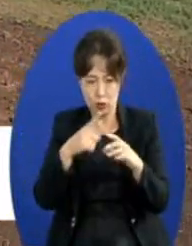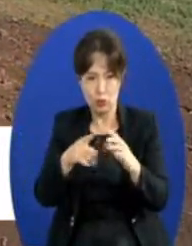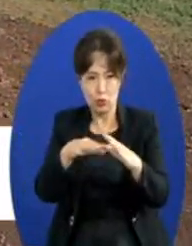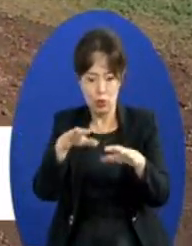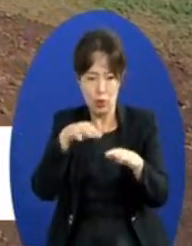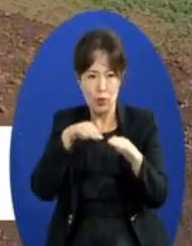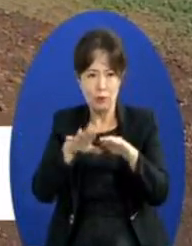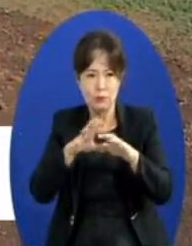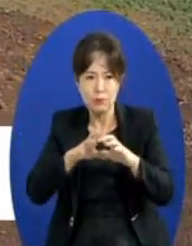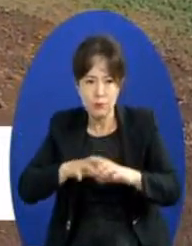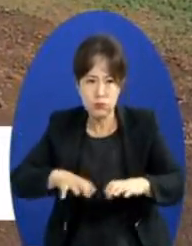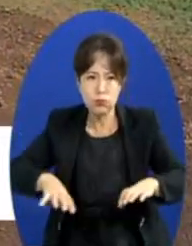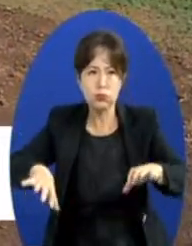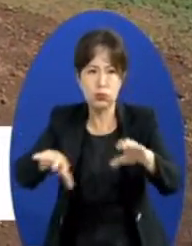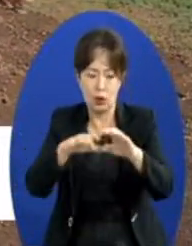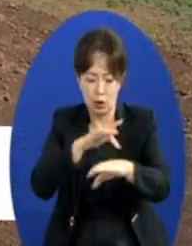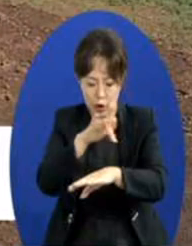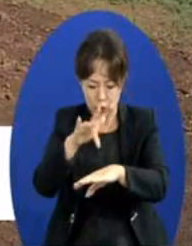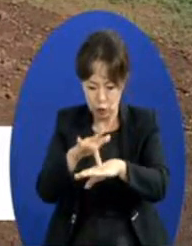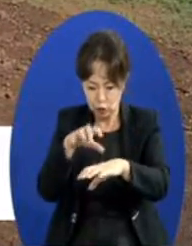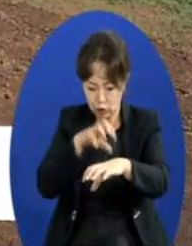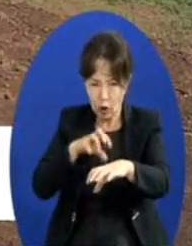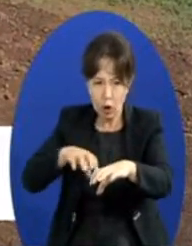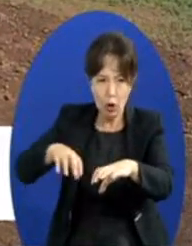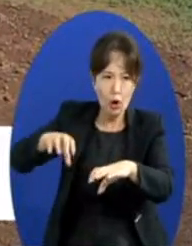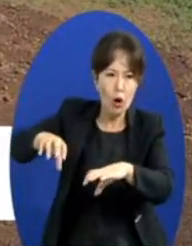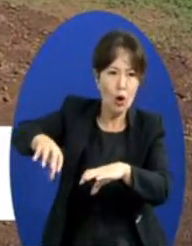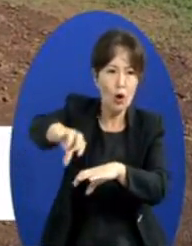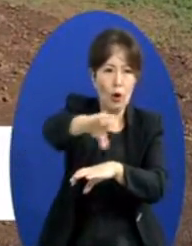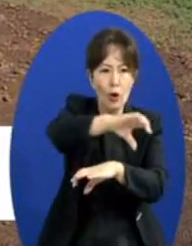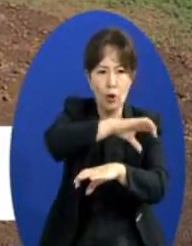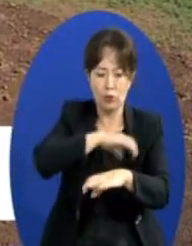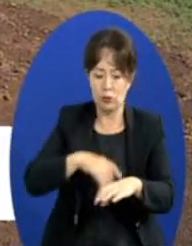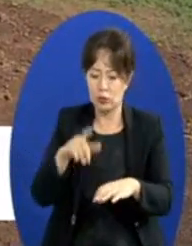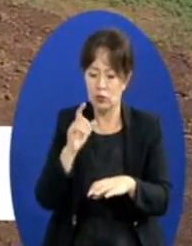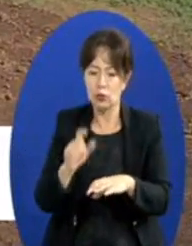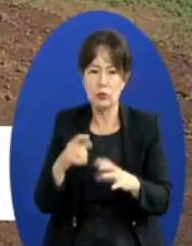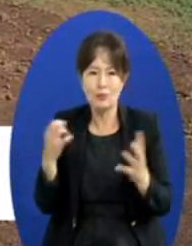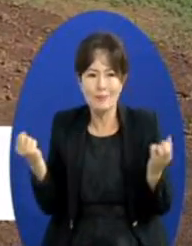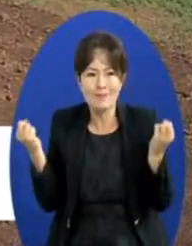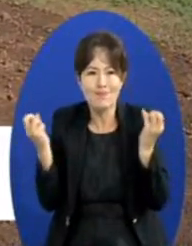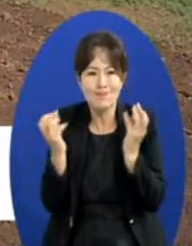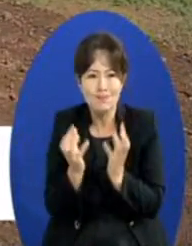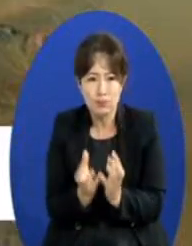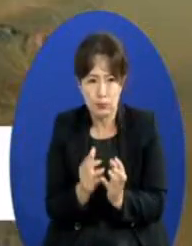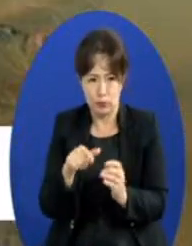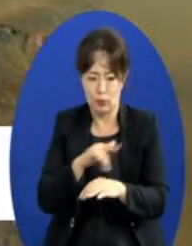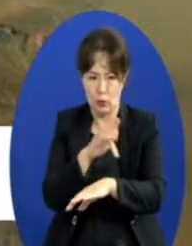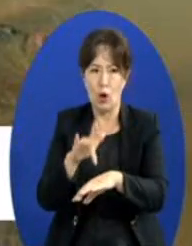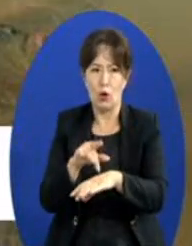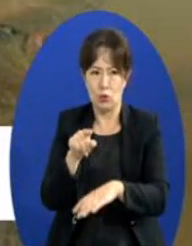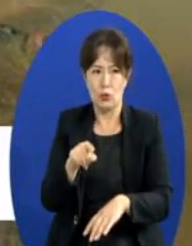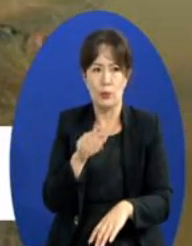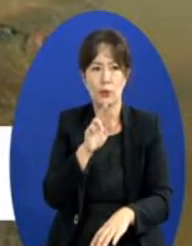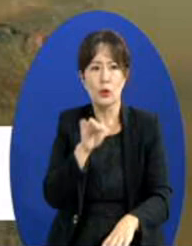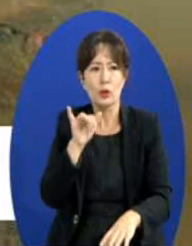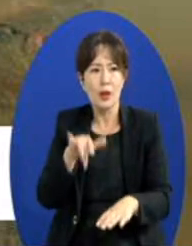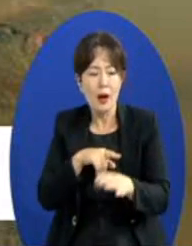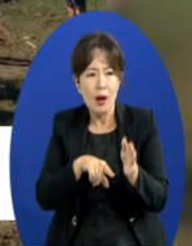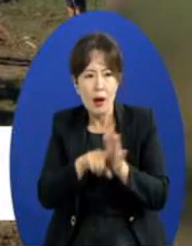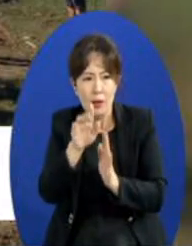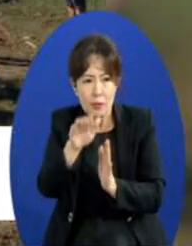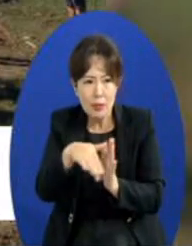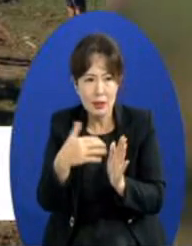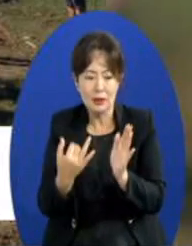одоо бошнуудын 3/1 нь зөвхөн энэ хотыг тойр байж байгаа хөөхгүй. Тэгэхээр энд бол хүн амын хамгийн төвлөрөл гэдэг нь харагдаж байна. Лууд хотын хамгийн